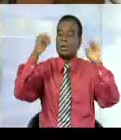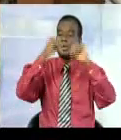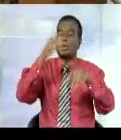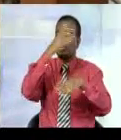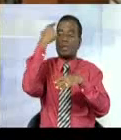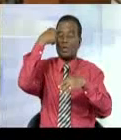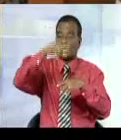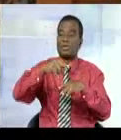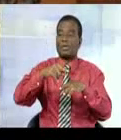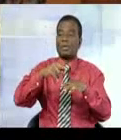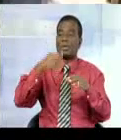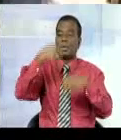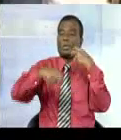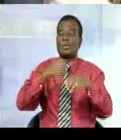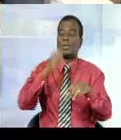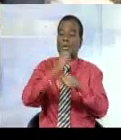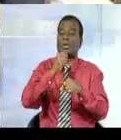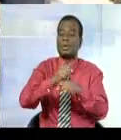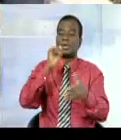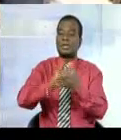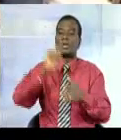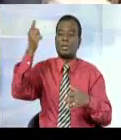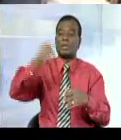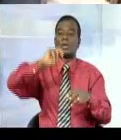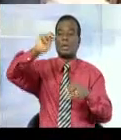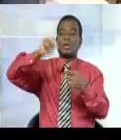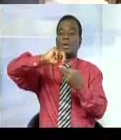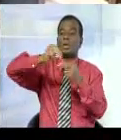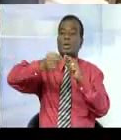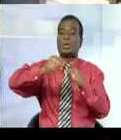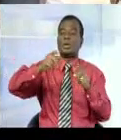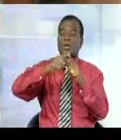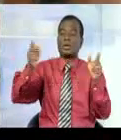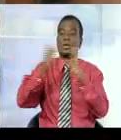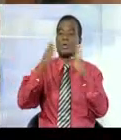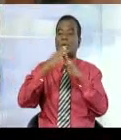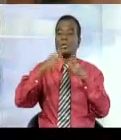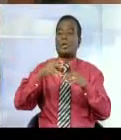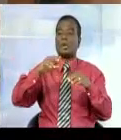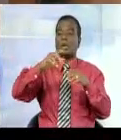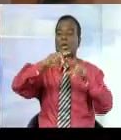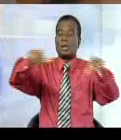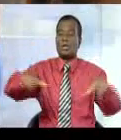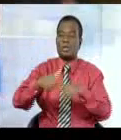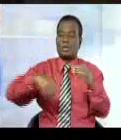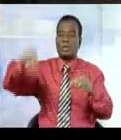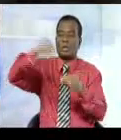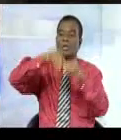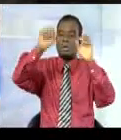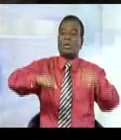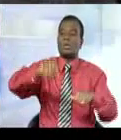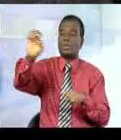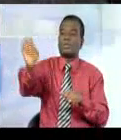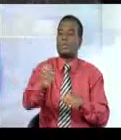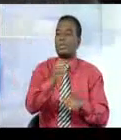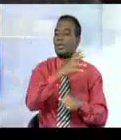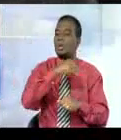la problématique de l'emploi constitue le premier numéro de Grand Panel des médias, un cadre de renforcement des